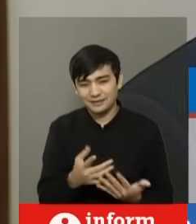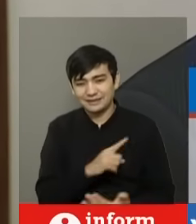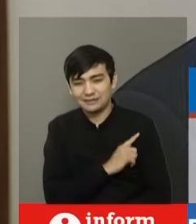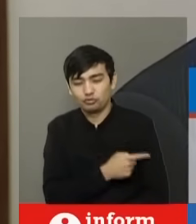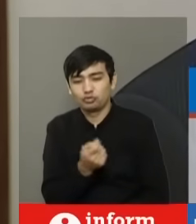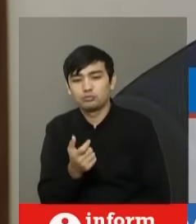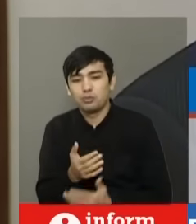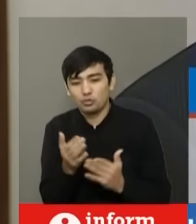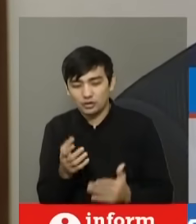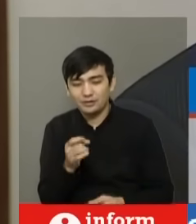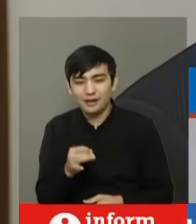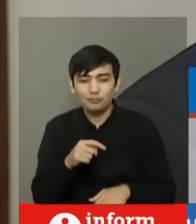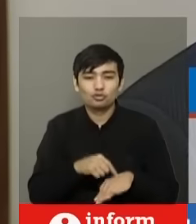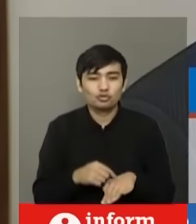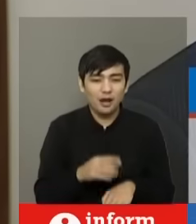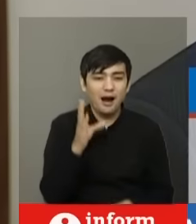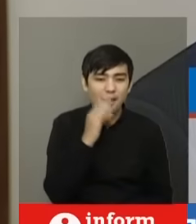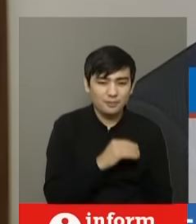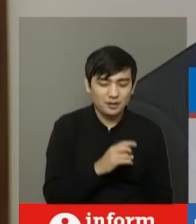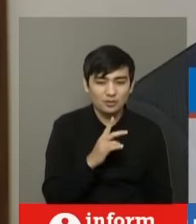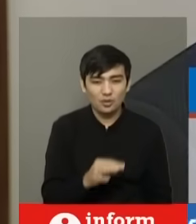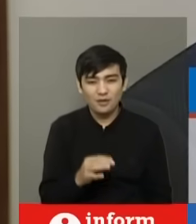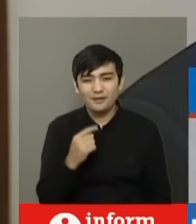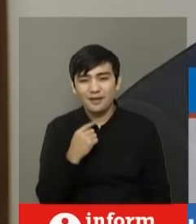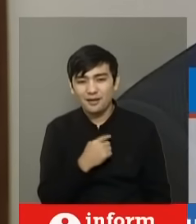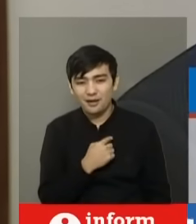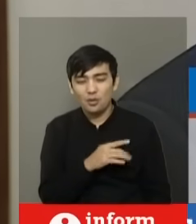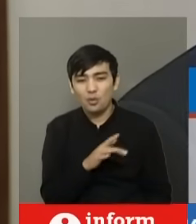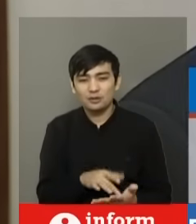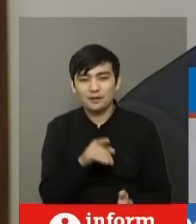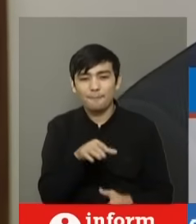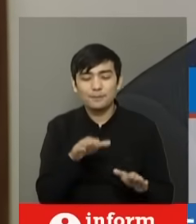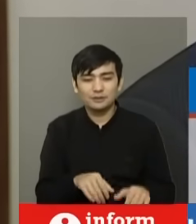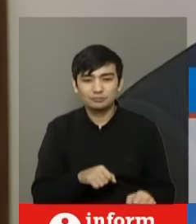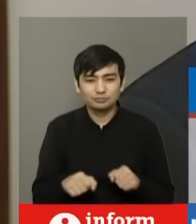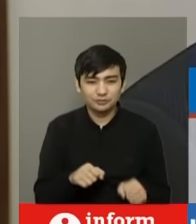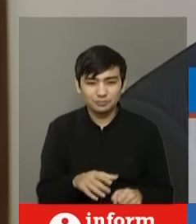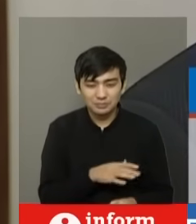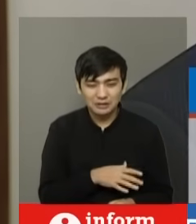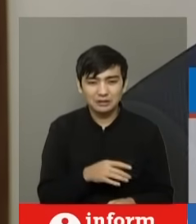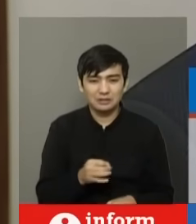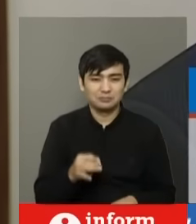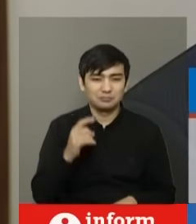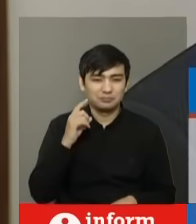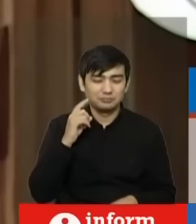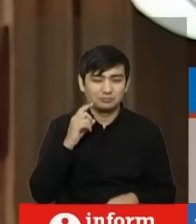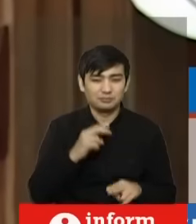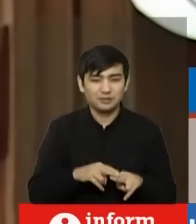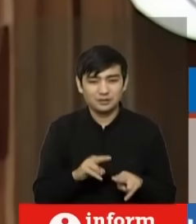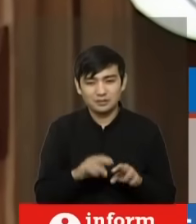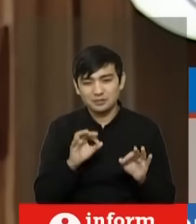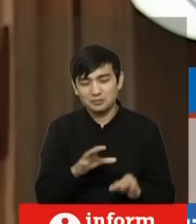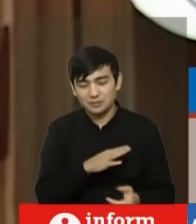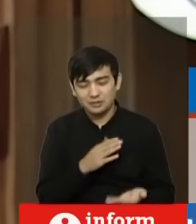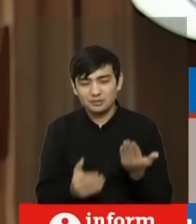жағынан сезілуі мүмкін. Мүмкін Талғар қаласында болған жер сілкінісі деп сол ілеспе дүмпулердің әсерін айтып жүрген